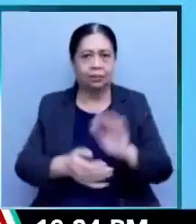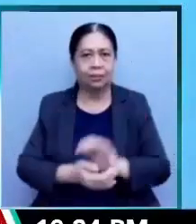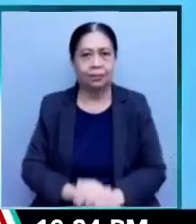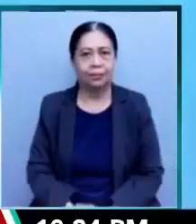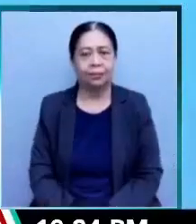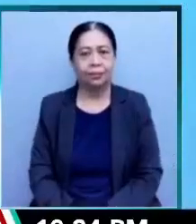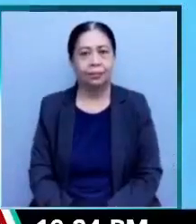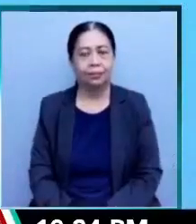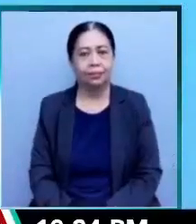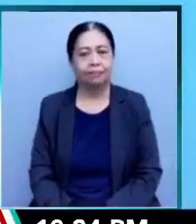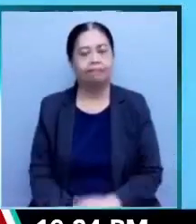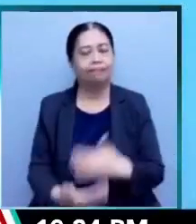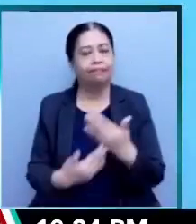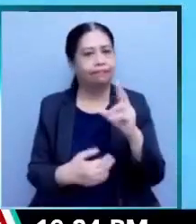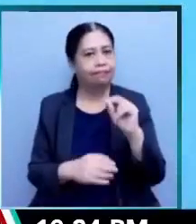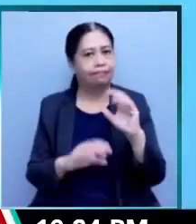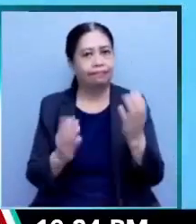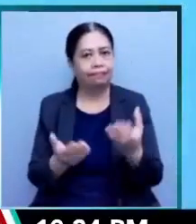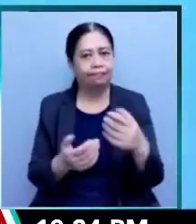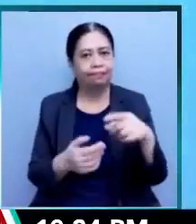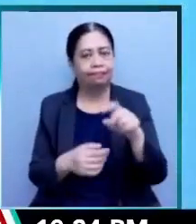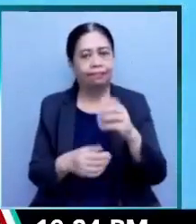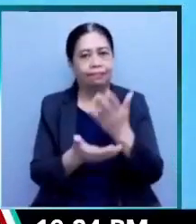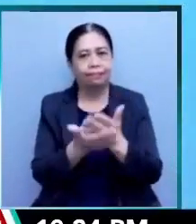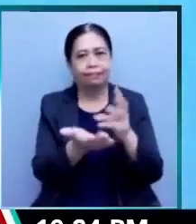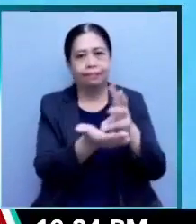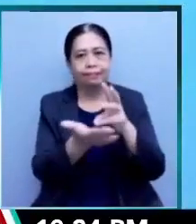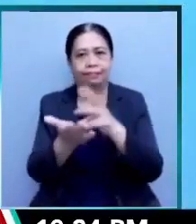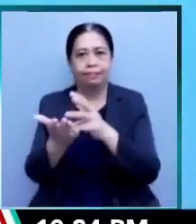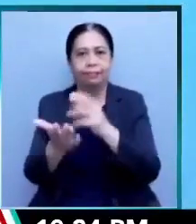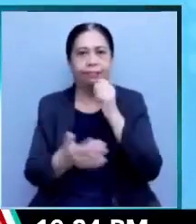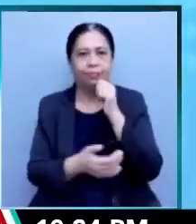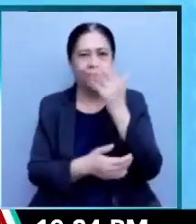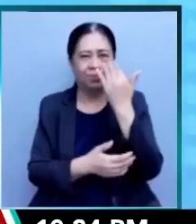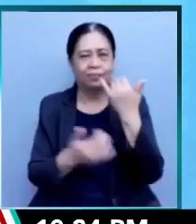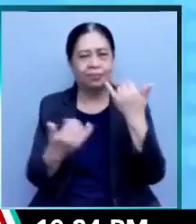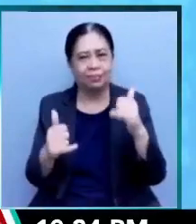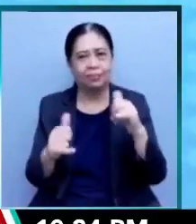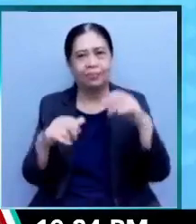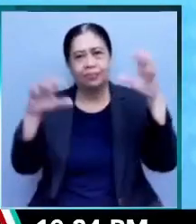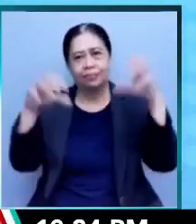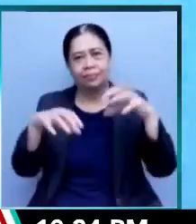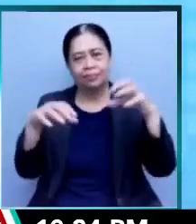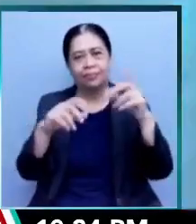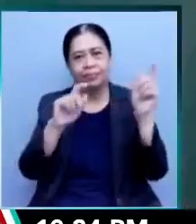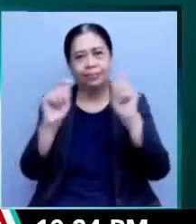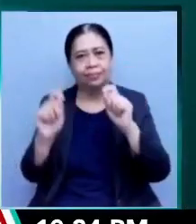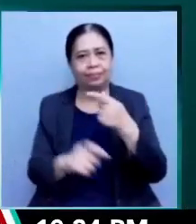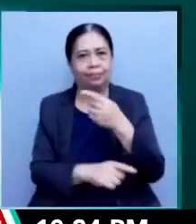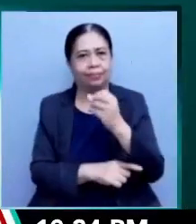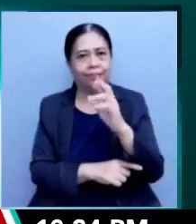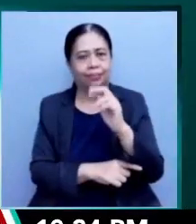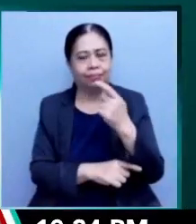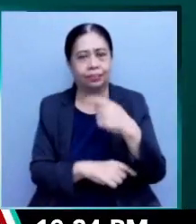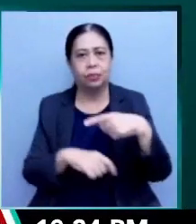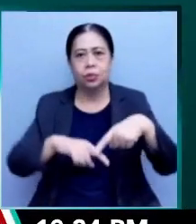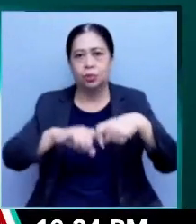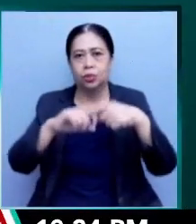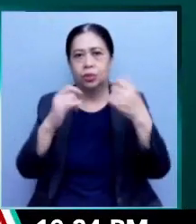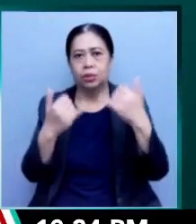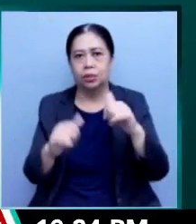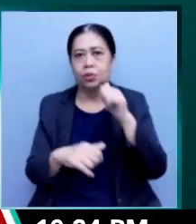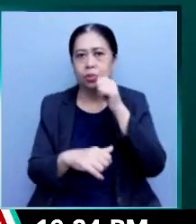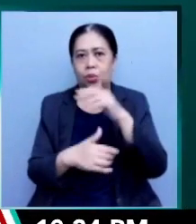Wala pa rin pasok sa ilang lugar bukas dahil sa masamang panahong dulot ng bagyong Guring. Suspendido pa rin ang klase bukas sa lahat